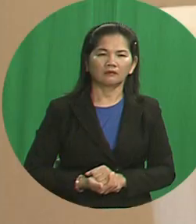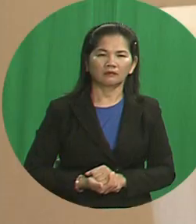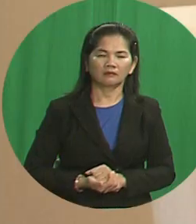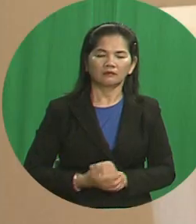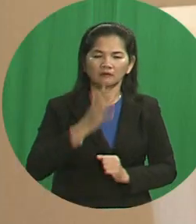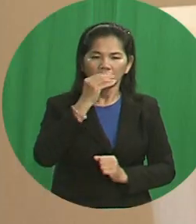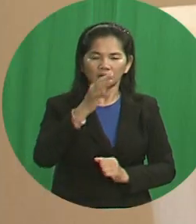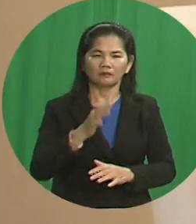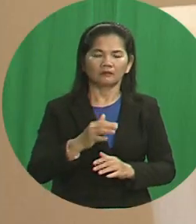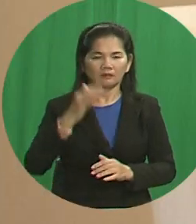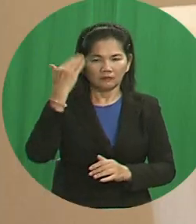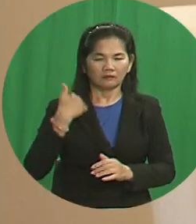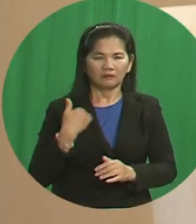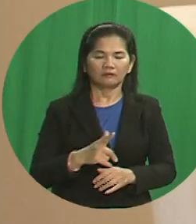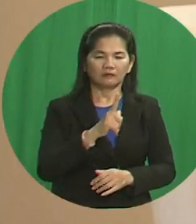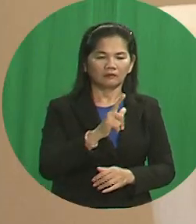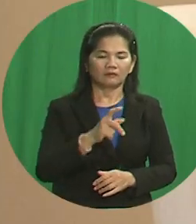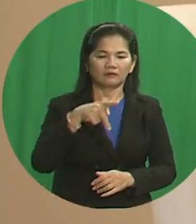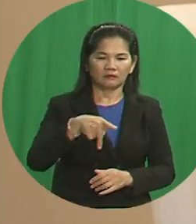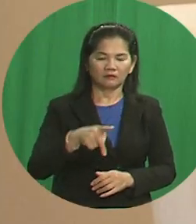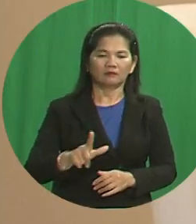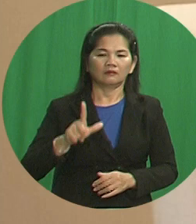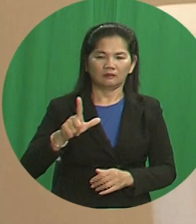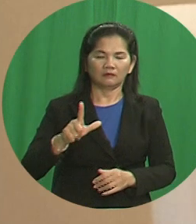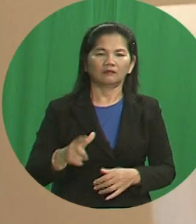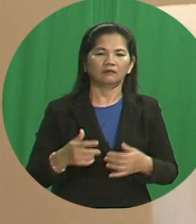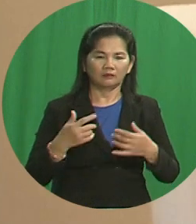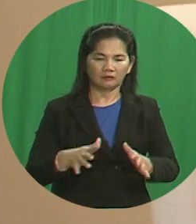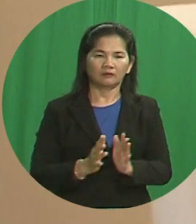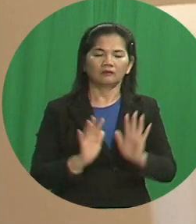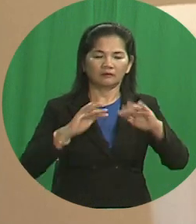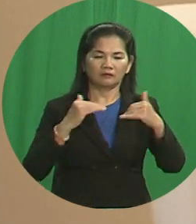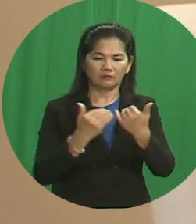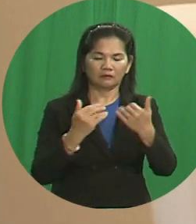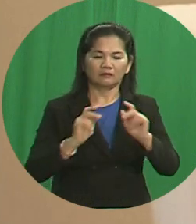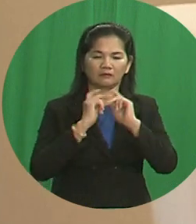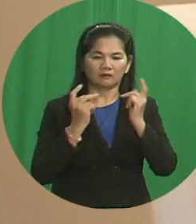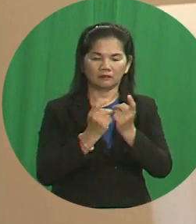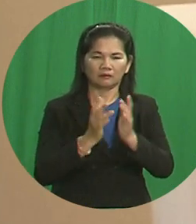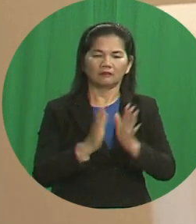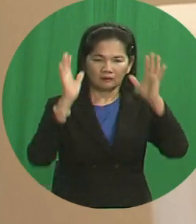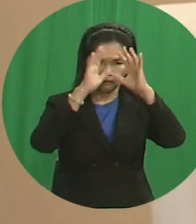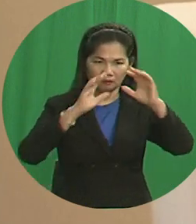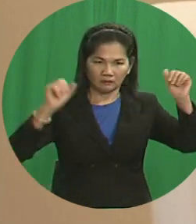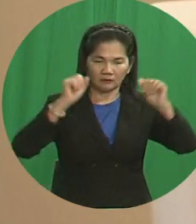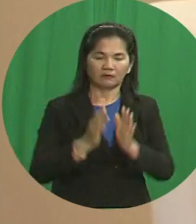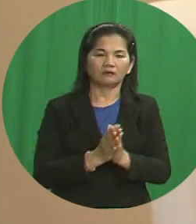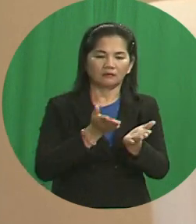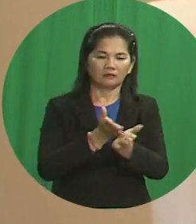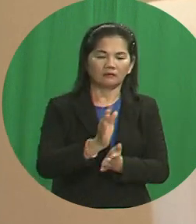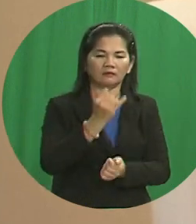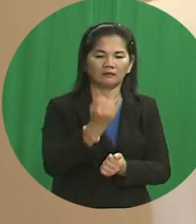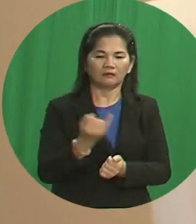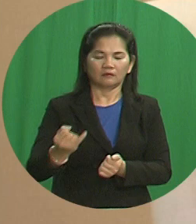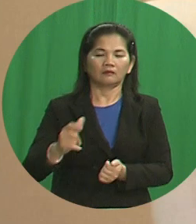ថ្លែងទៅកាន់លោកស្រី Maria Vova Belova ដែលជាសមាជិកគណៈកម្មការរបស់ប្រធានាធិបតីសម្រាប់សិទ្ធិកុមារ